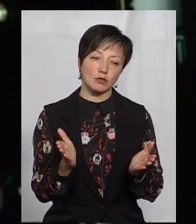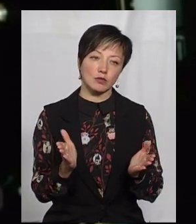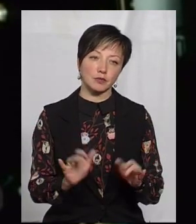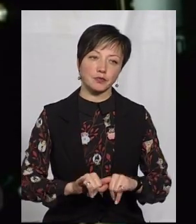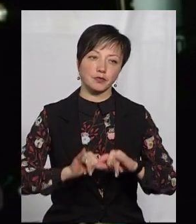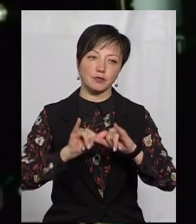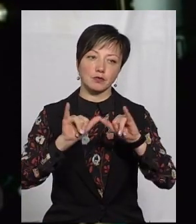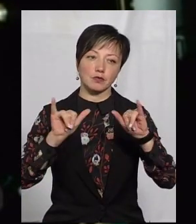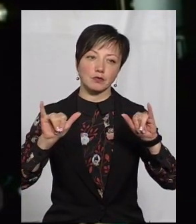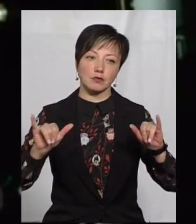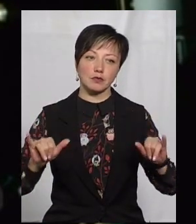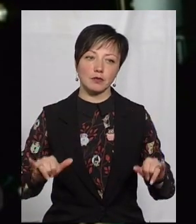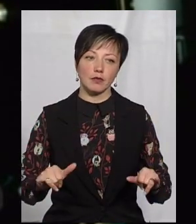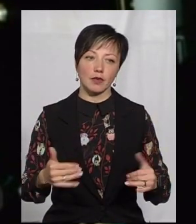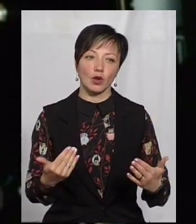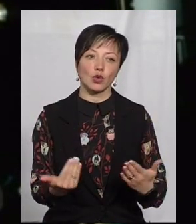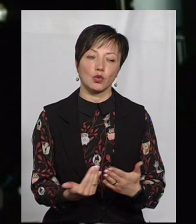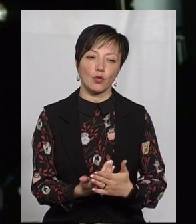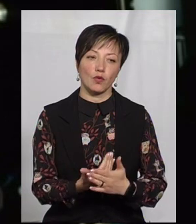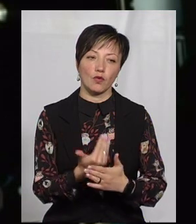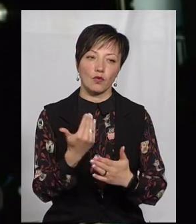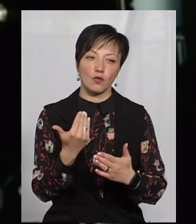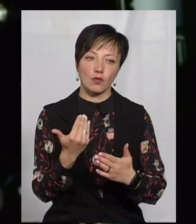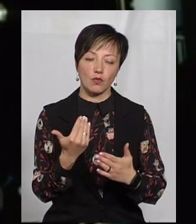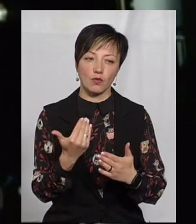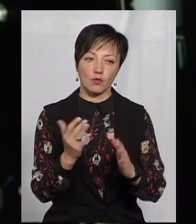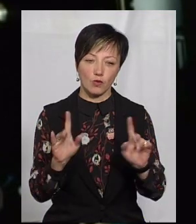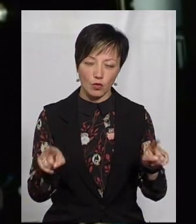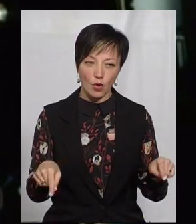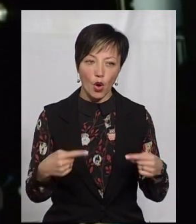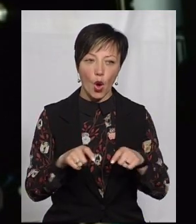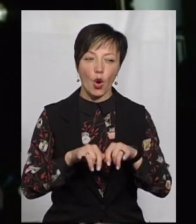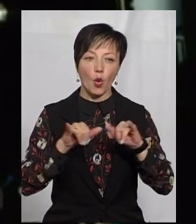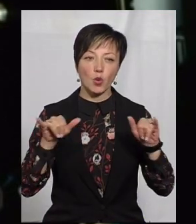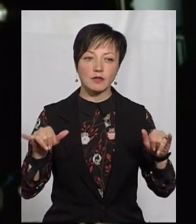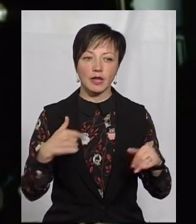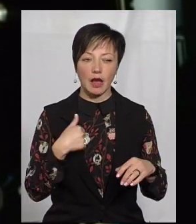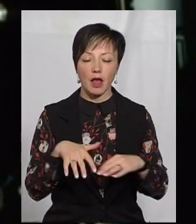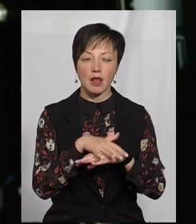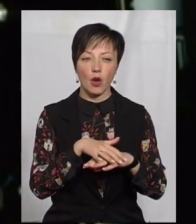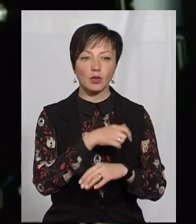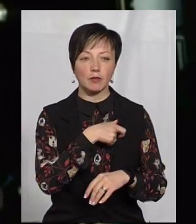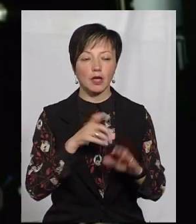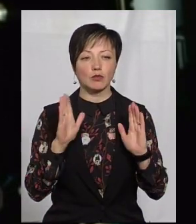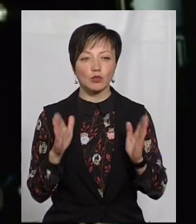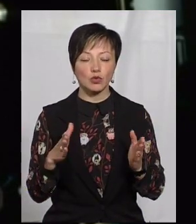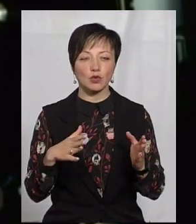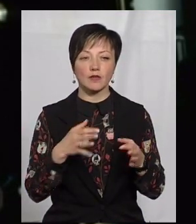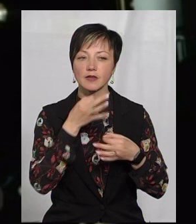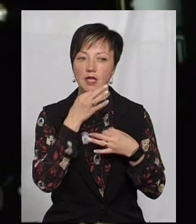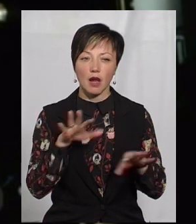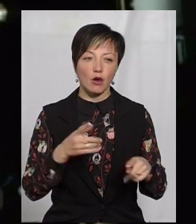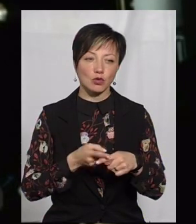набере нову таку хвилю розвитку, да, і я як народний депутат буду